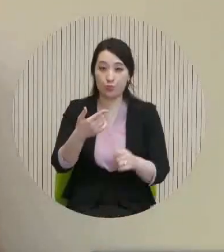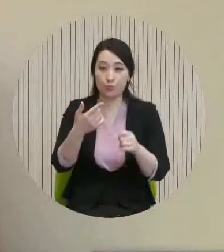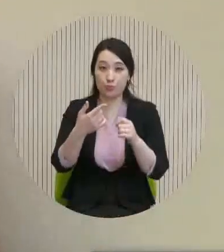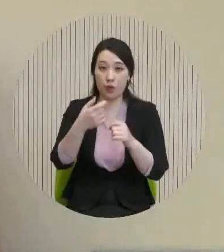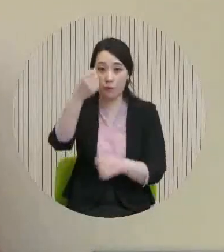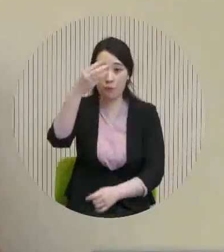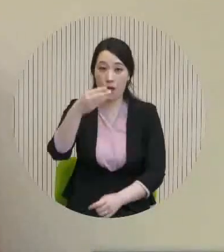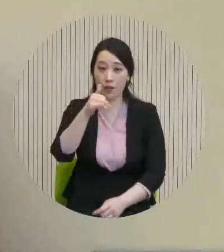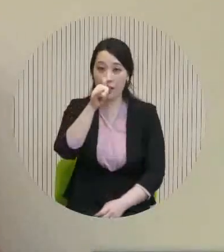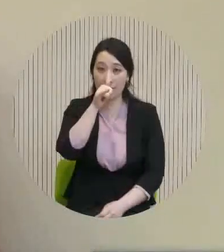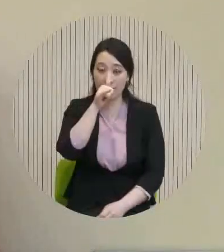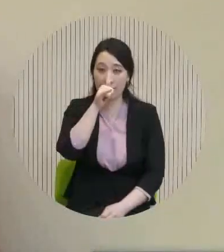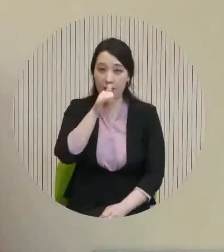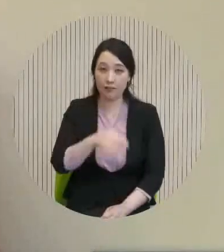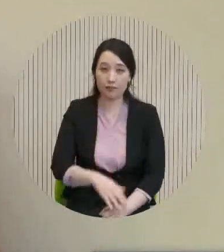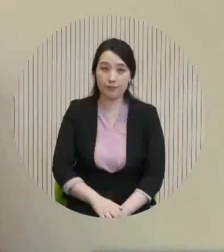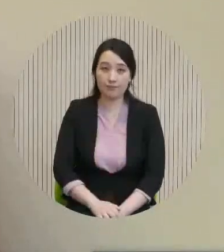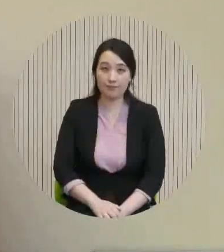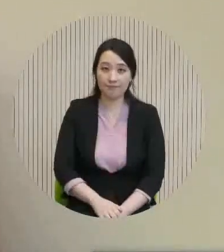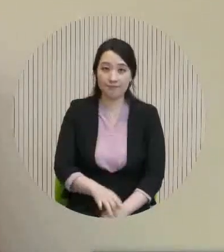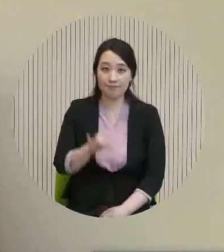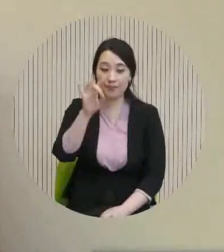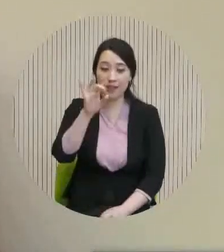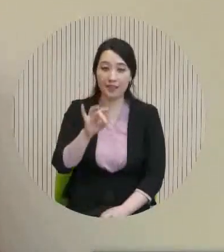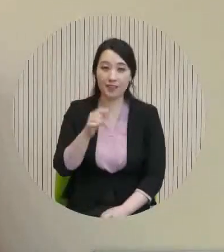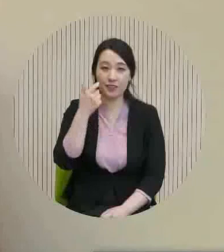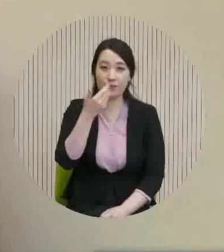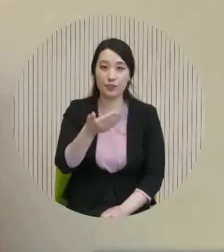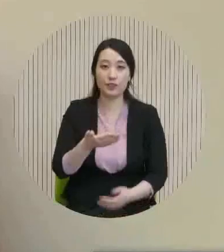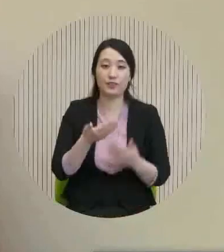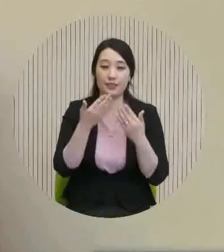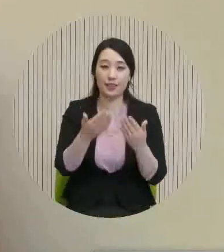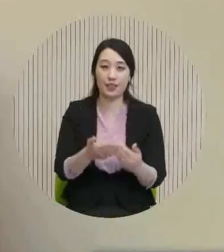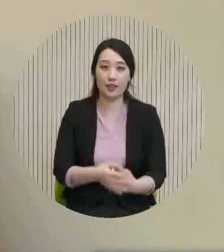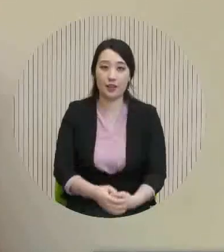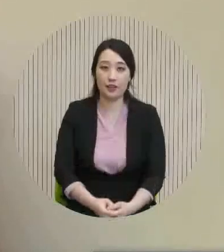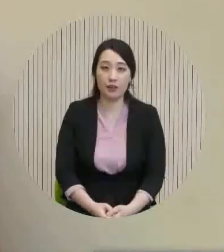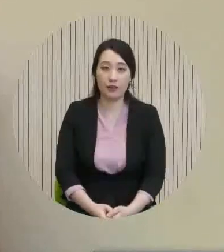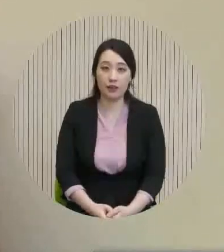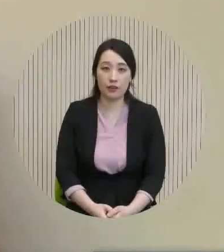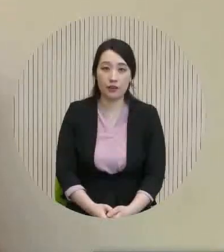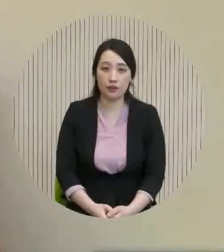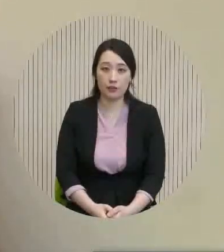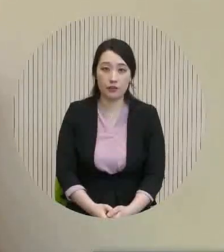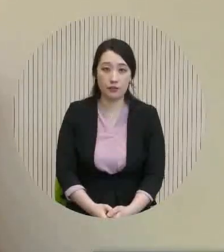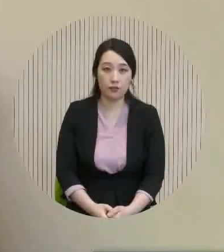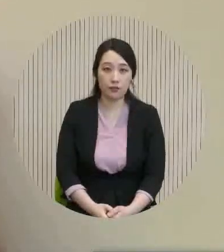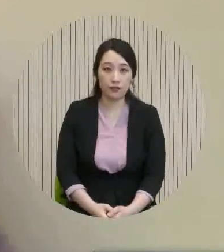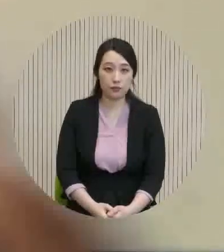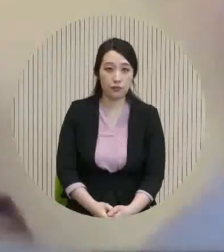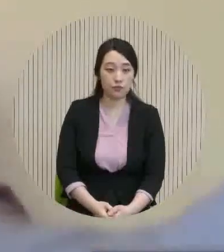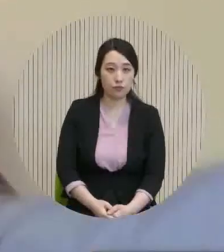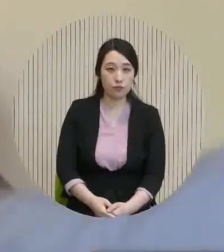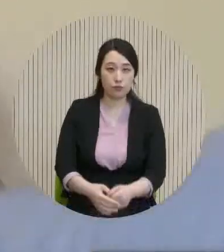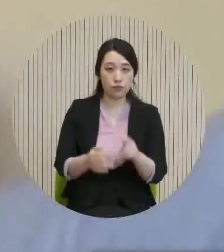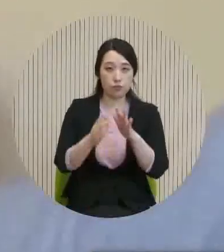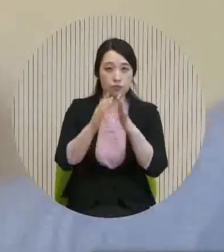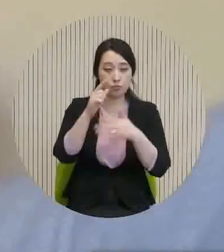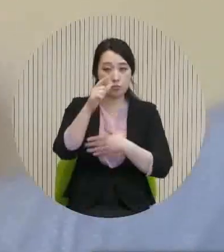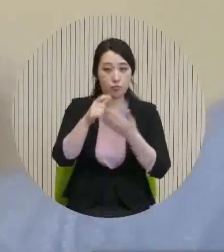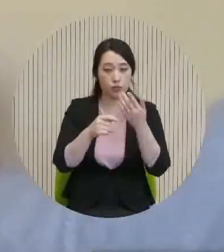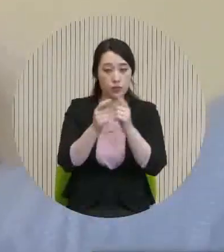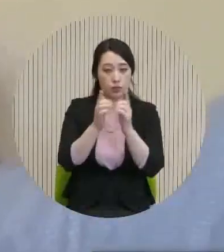가지가 있는데요. 하나씩 질문을 드리도록 하겠습니다. 프로그램 기획을 사서가 직접